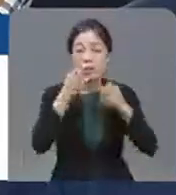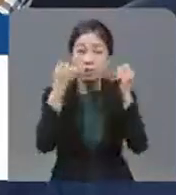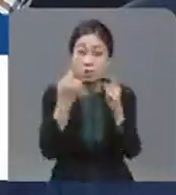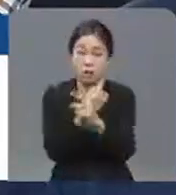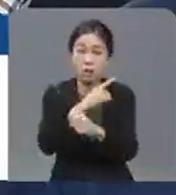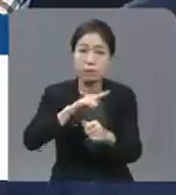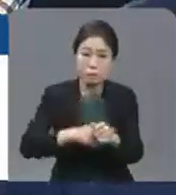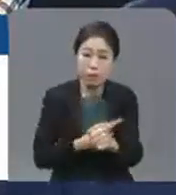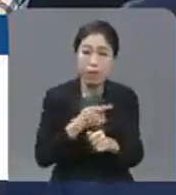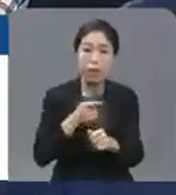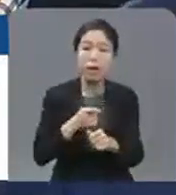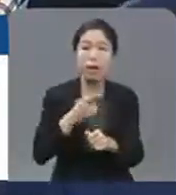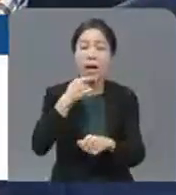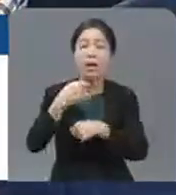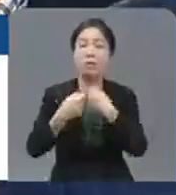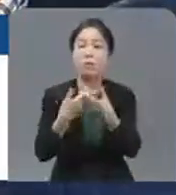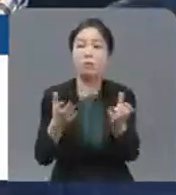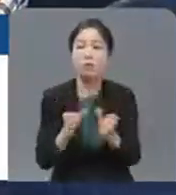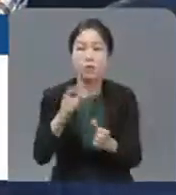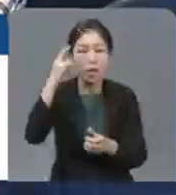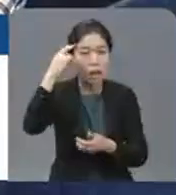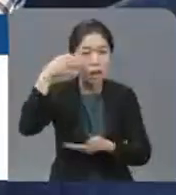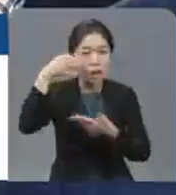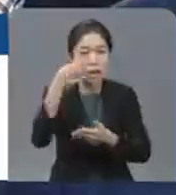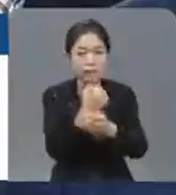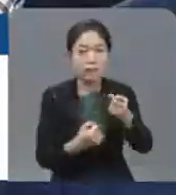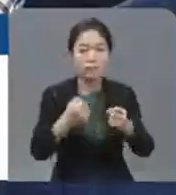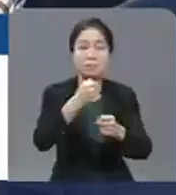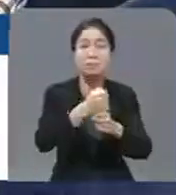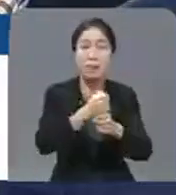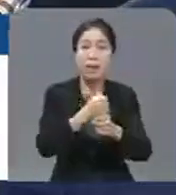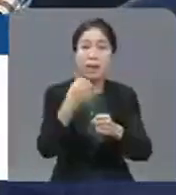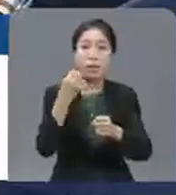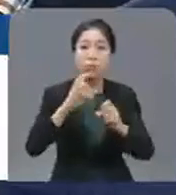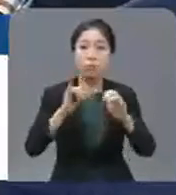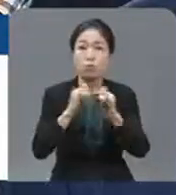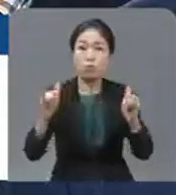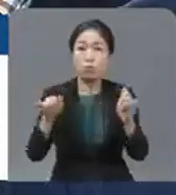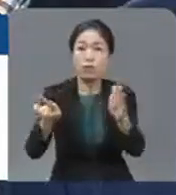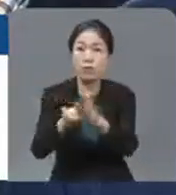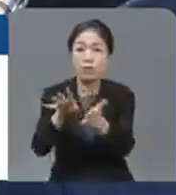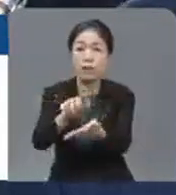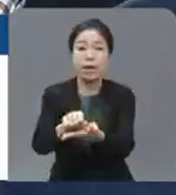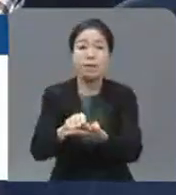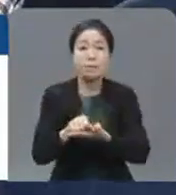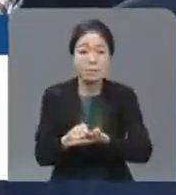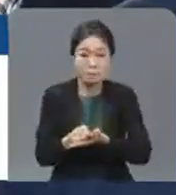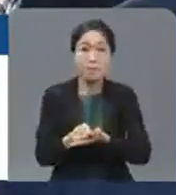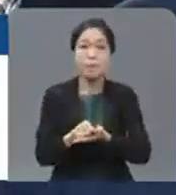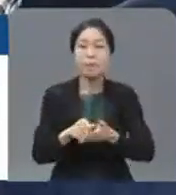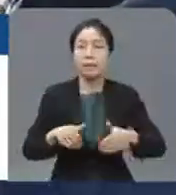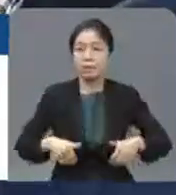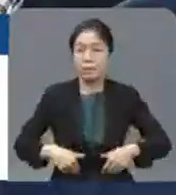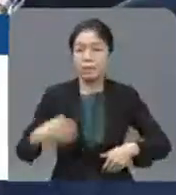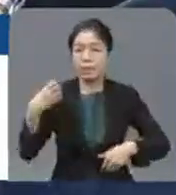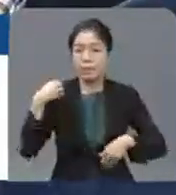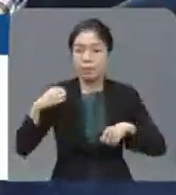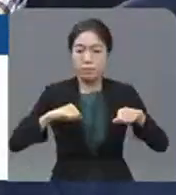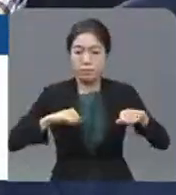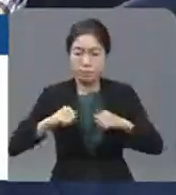혁신을 통해서 민주당의 가치를 회복하고 국민의 신뢰를 얻어서 필요한 역할을